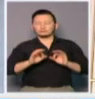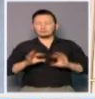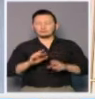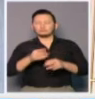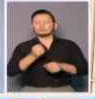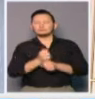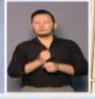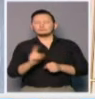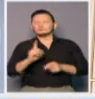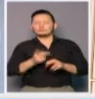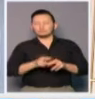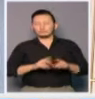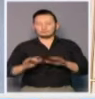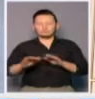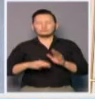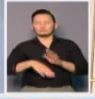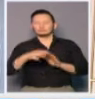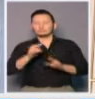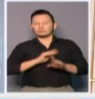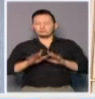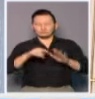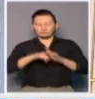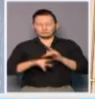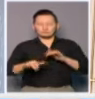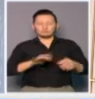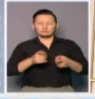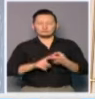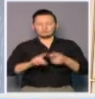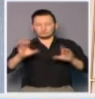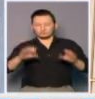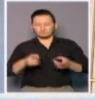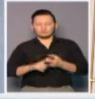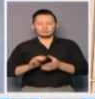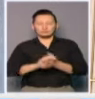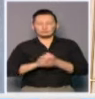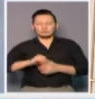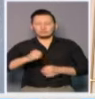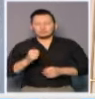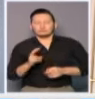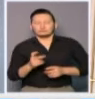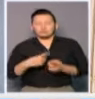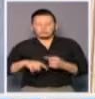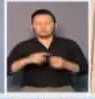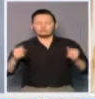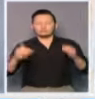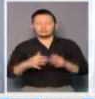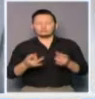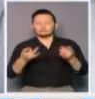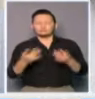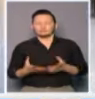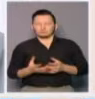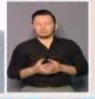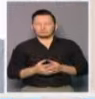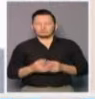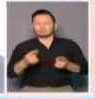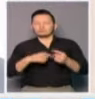сделаны, что называется, по внутреннему общественному призыву, по законам дружбы, которая нас объединяет, не просто